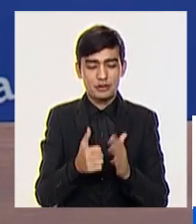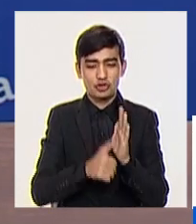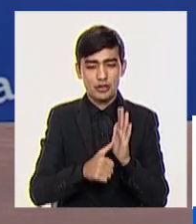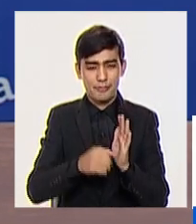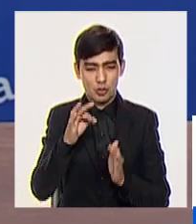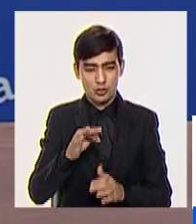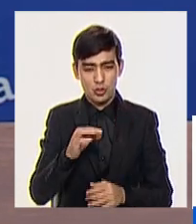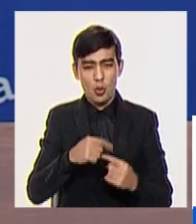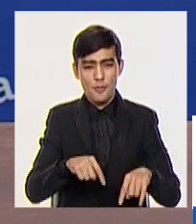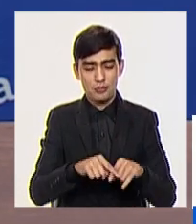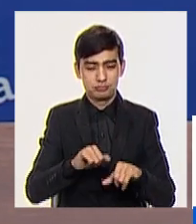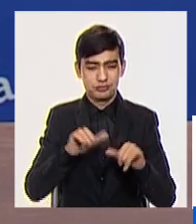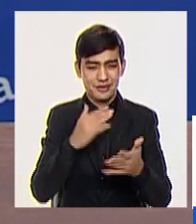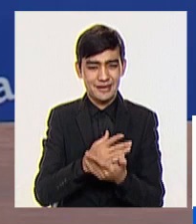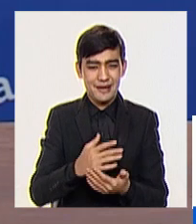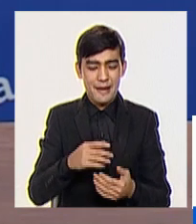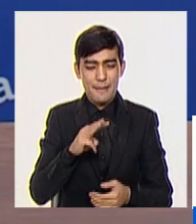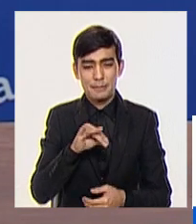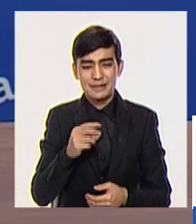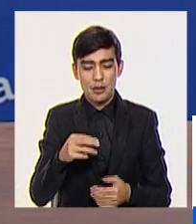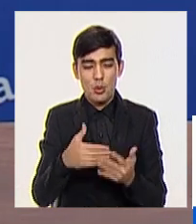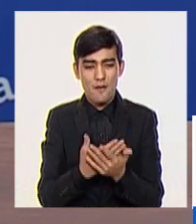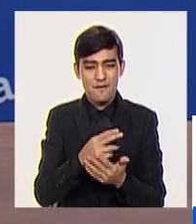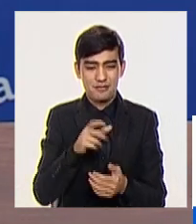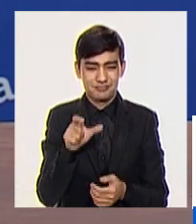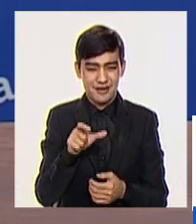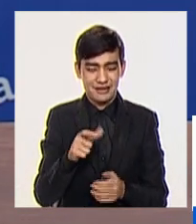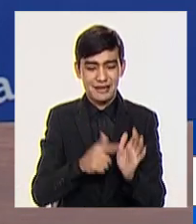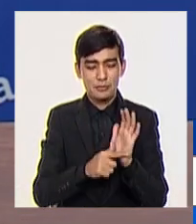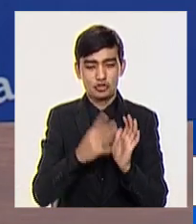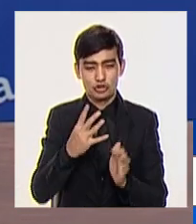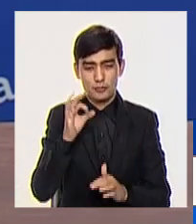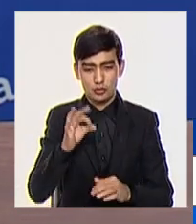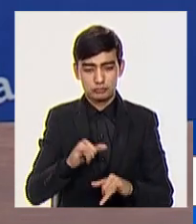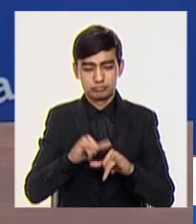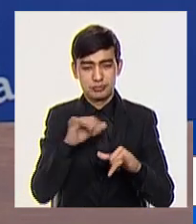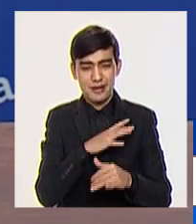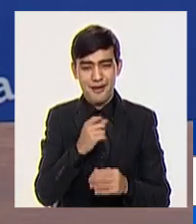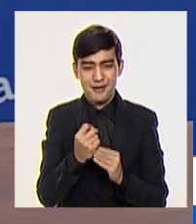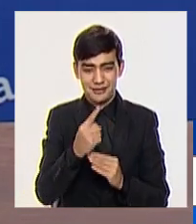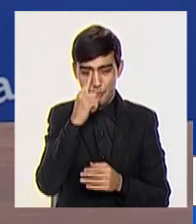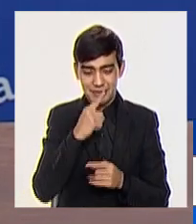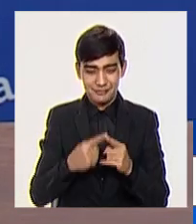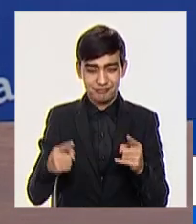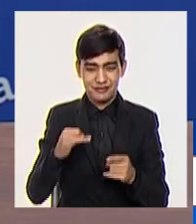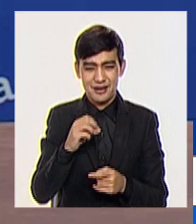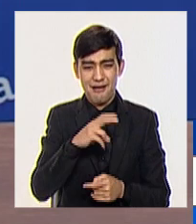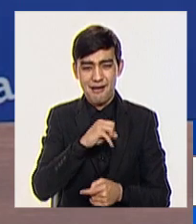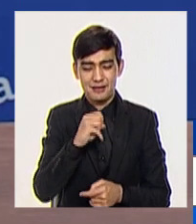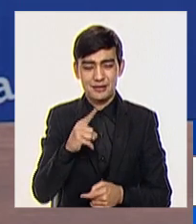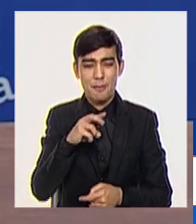60%. Эмиссия новых карт возросла на 74%. Если по итогам 11 месяцев